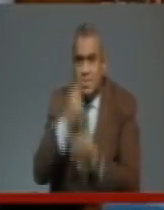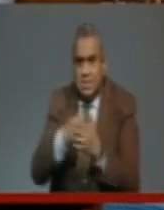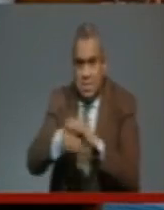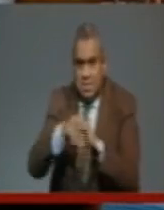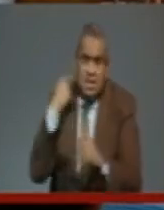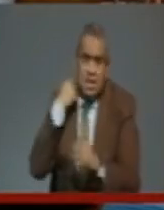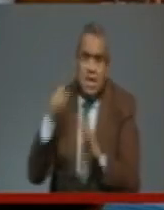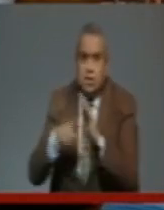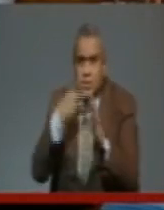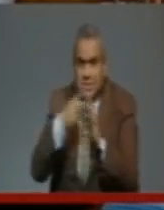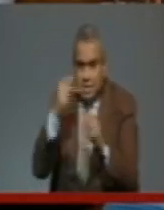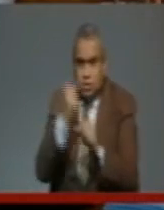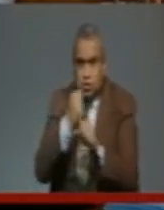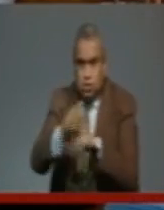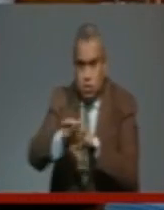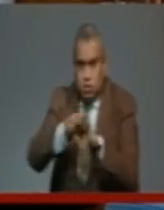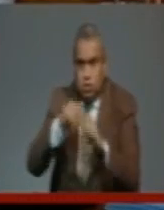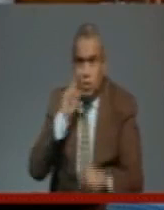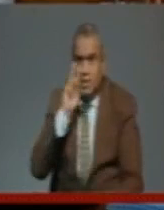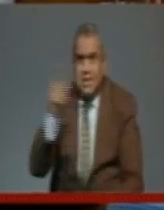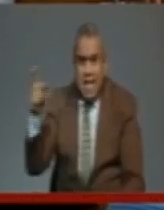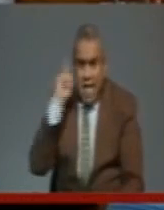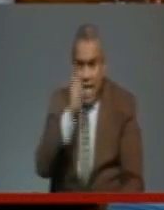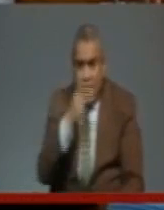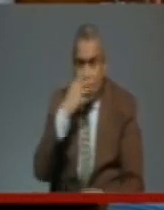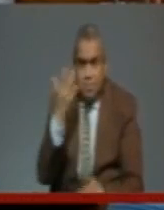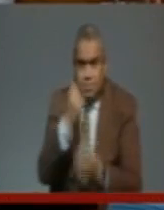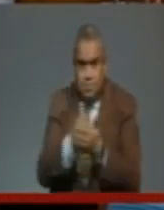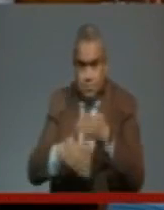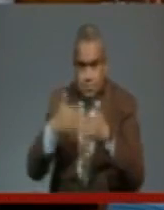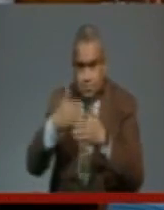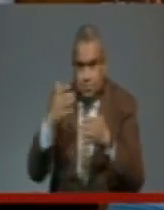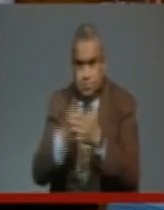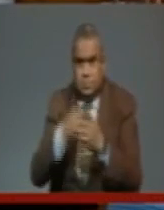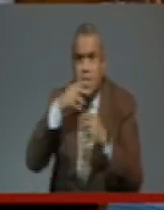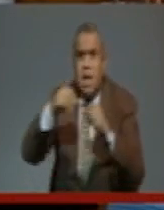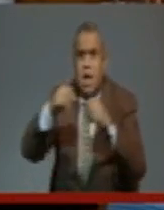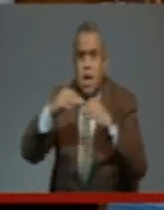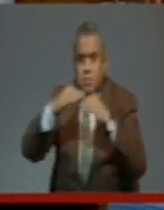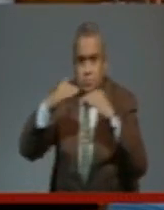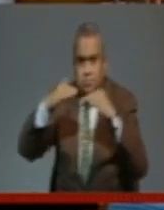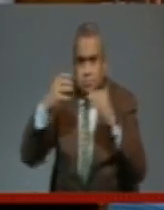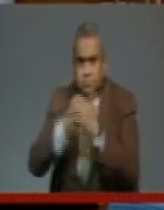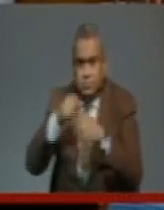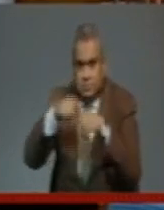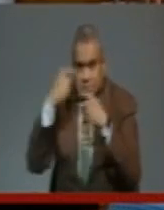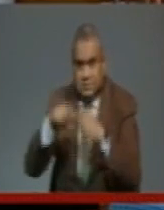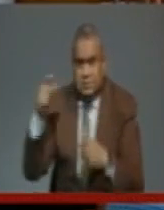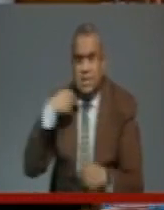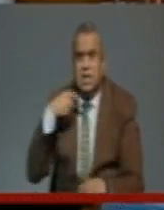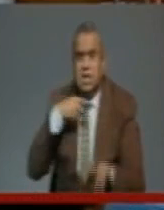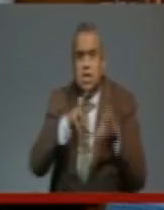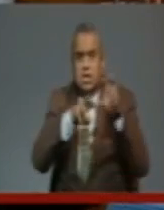دلوقتي اهو زي ما حضرتك اشرت بالظبط. بنردم بفن بنجيب رمال من الصالحيه ومن الشرقيه ومن وادي